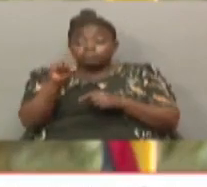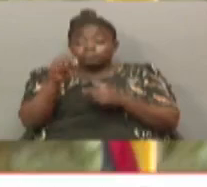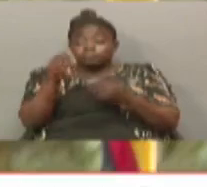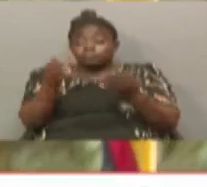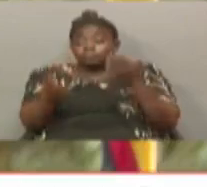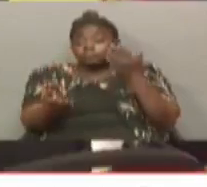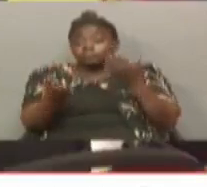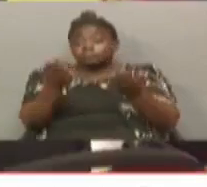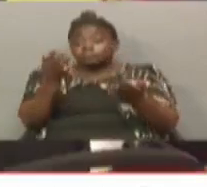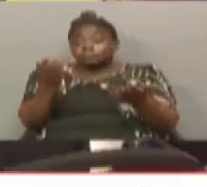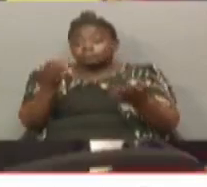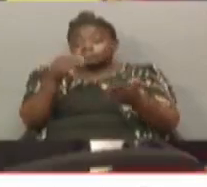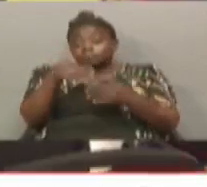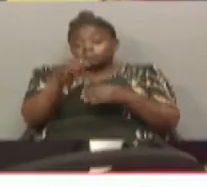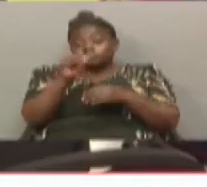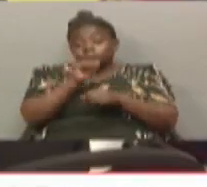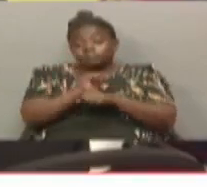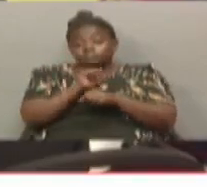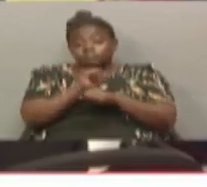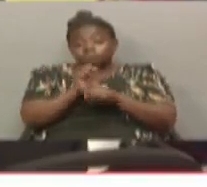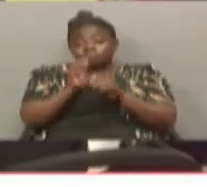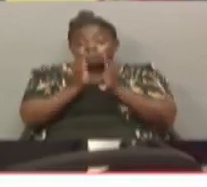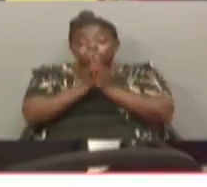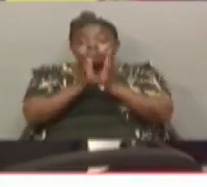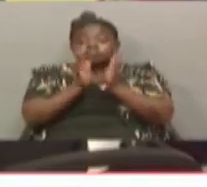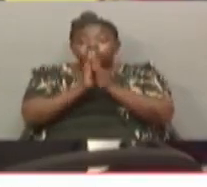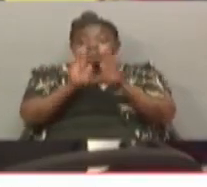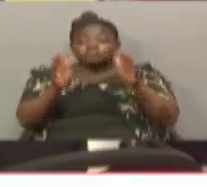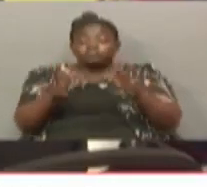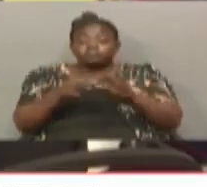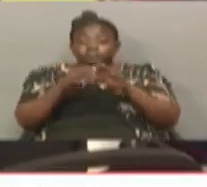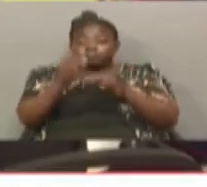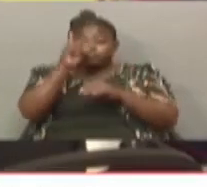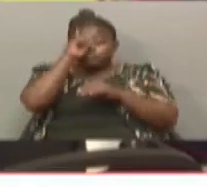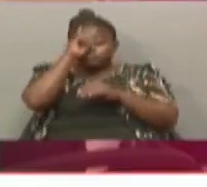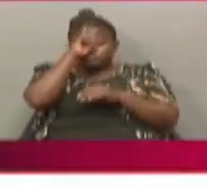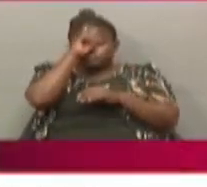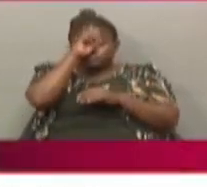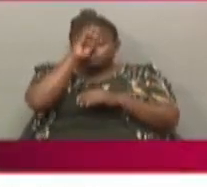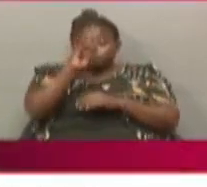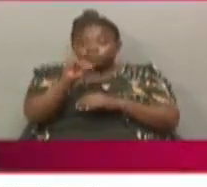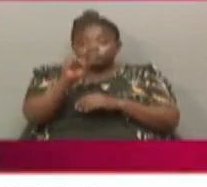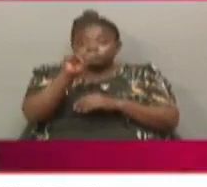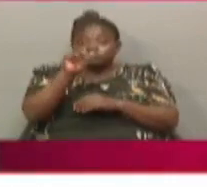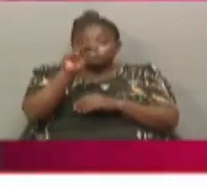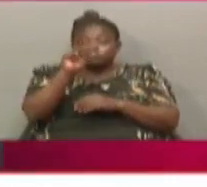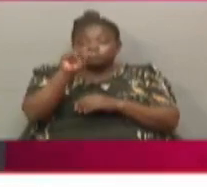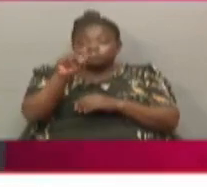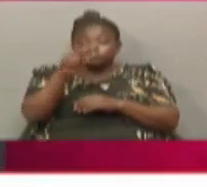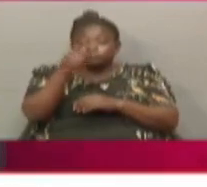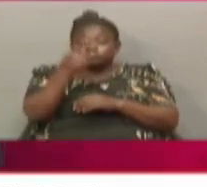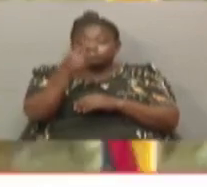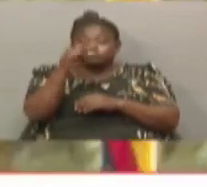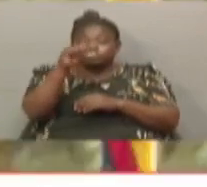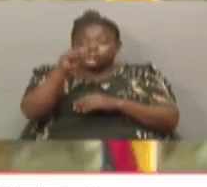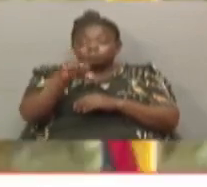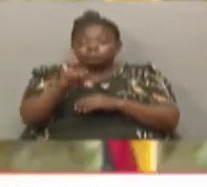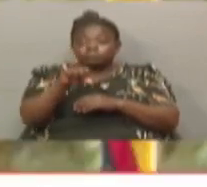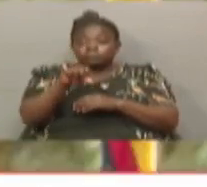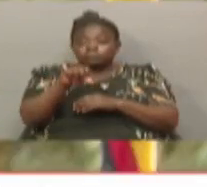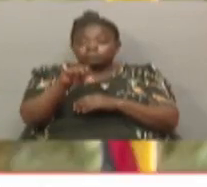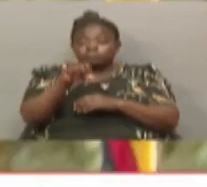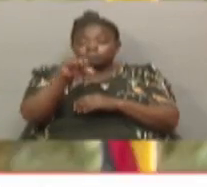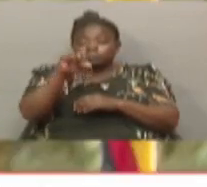lwandibadde olubimbi lwabwe. Pulezidenti yawabulidde engeri gyebakwataganamu ne Kabaka Ronald Muwenda Mutebi ow'okubiri okubeera kirana mugomo we yali agenda e Libya.